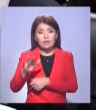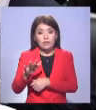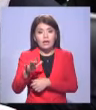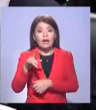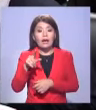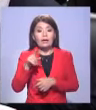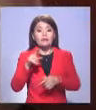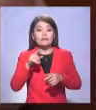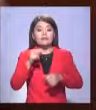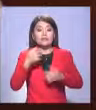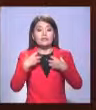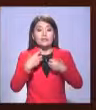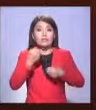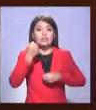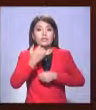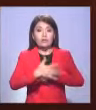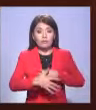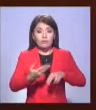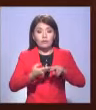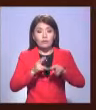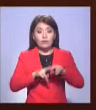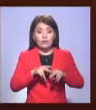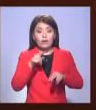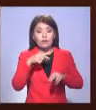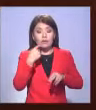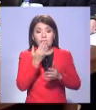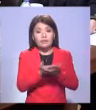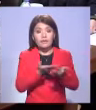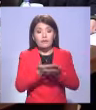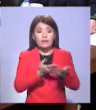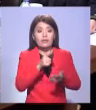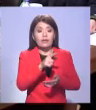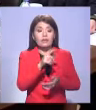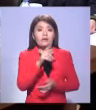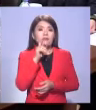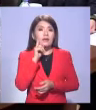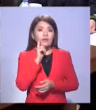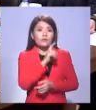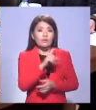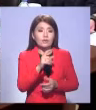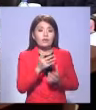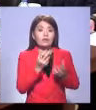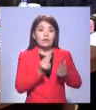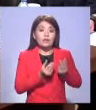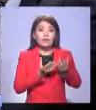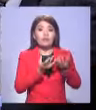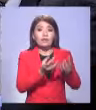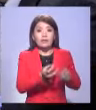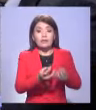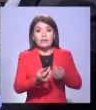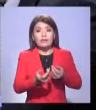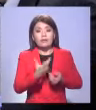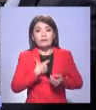жөніндегі кеңестің отырысында айтты. Оның сөзінше лудамандар қолдарындағы барын ломбардтарға өткізуден өздерін шектей алмайтын көрінеді.